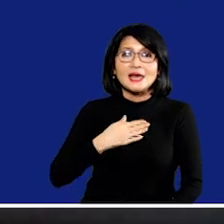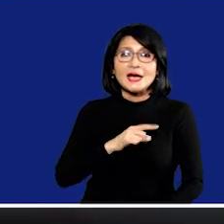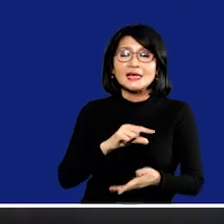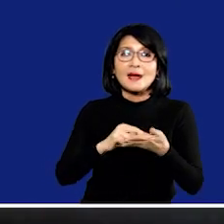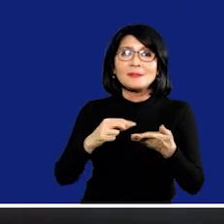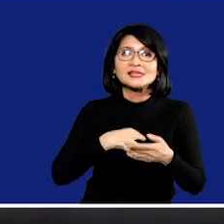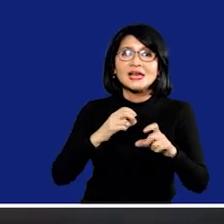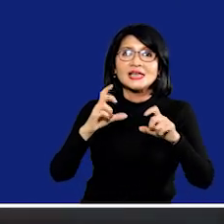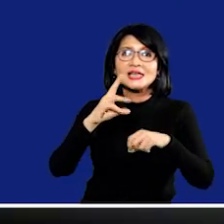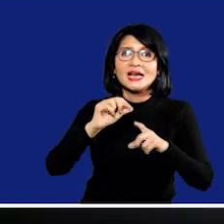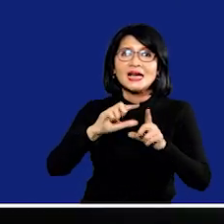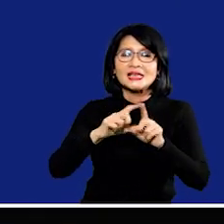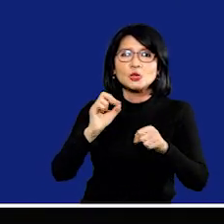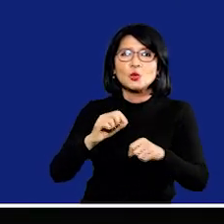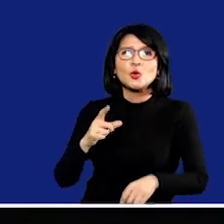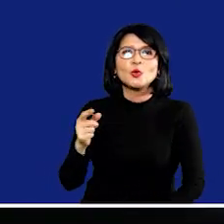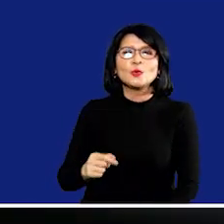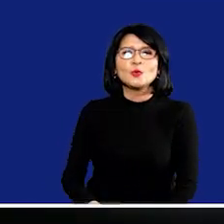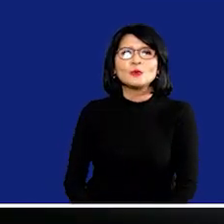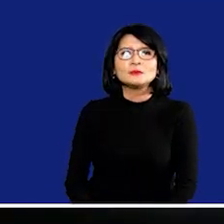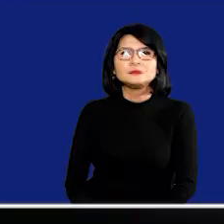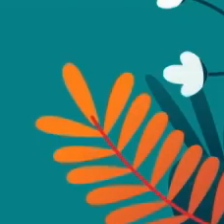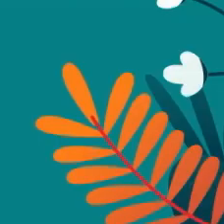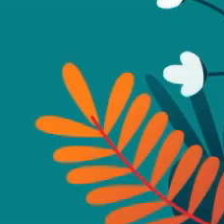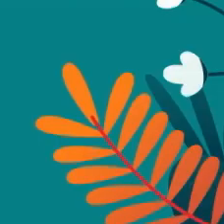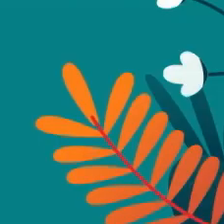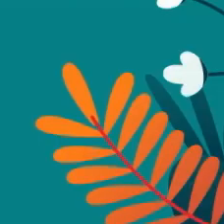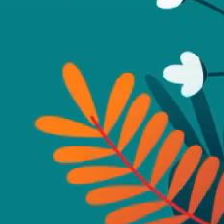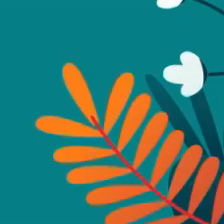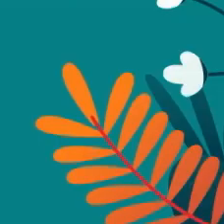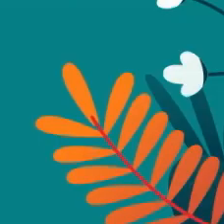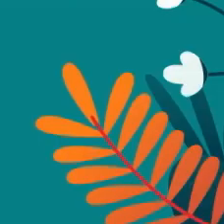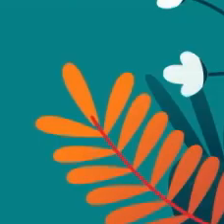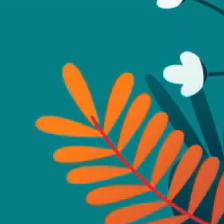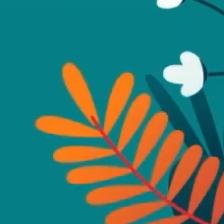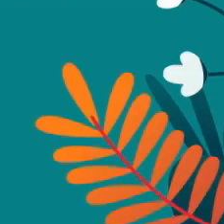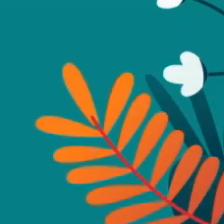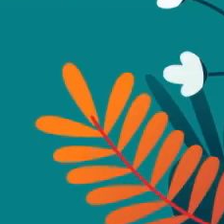Oh, nama saya Rido Firdaus Rahmat. Saya dari SMA Negeri 5 Makassar, Kak.